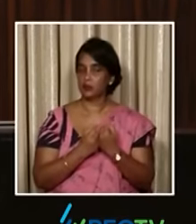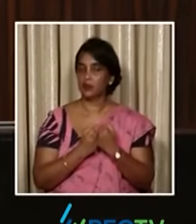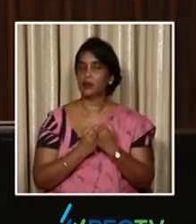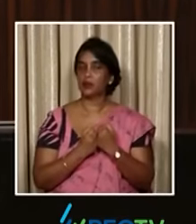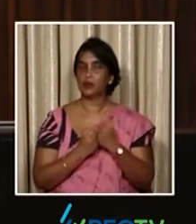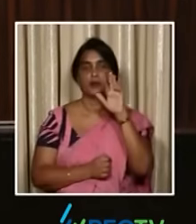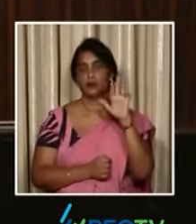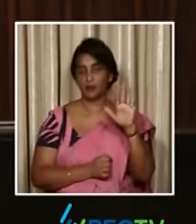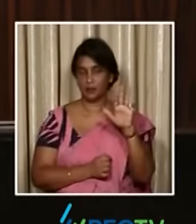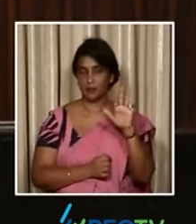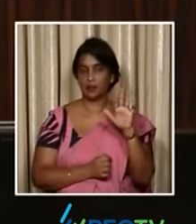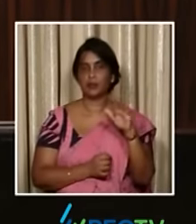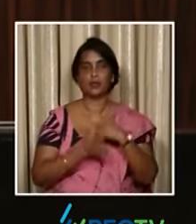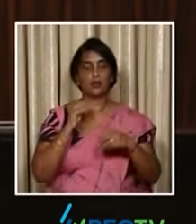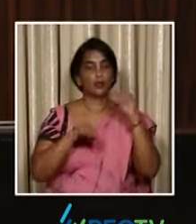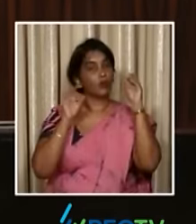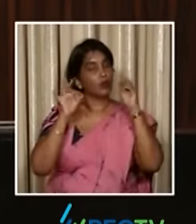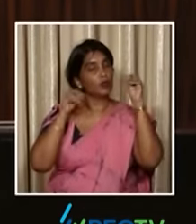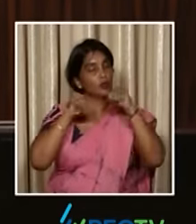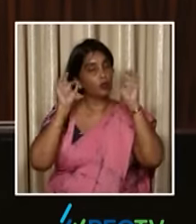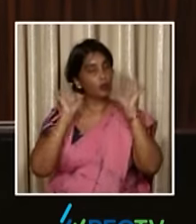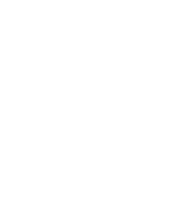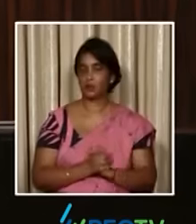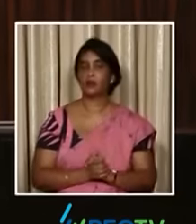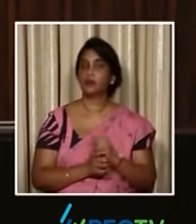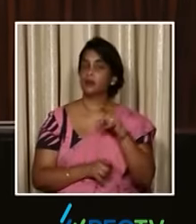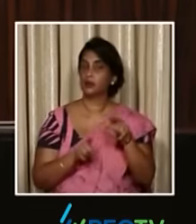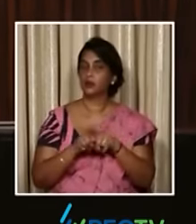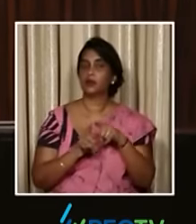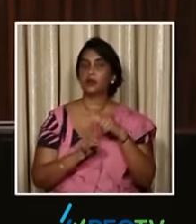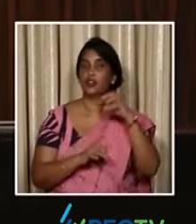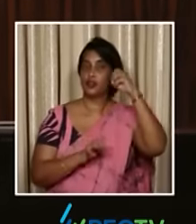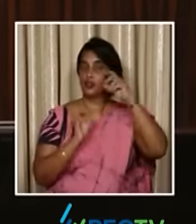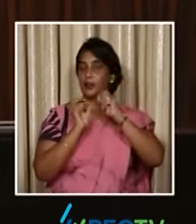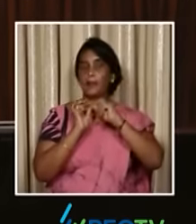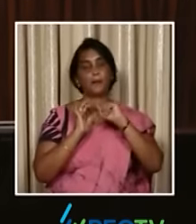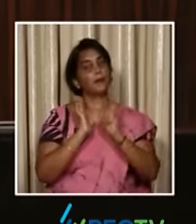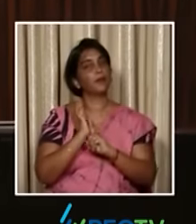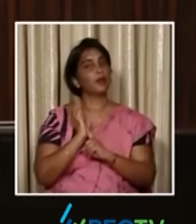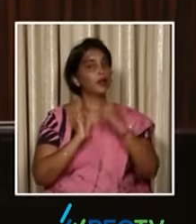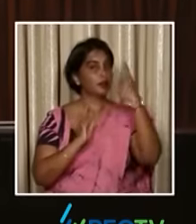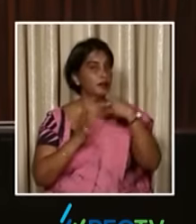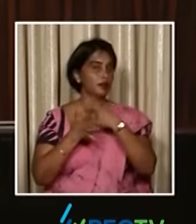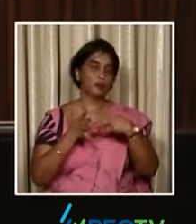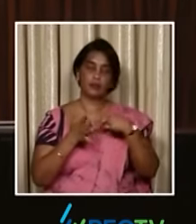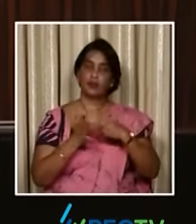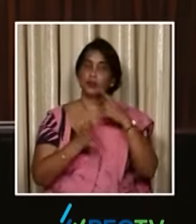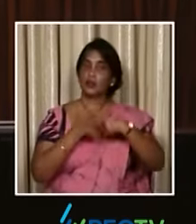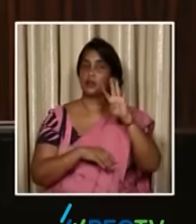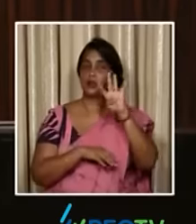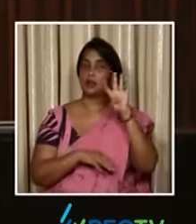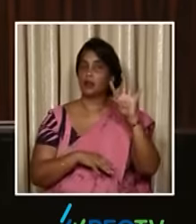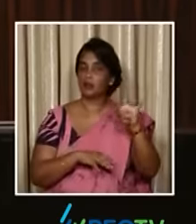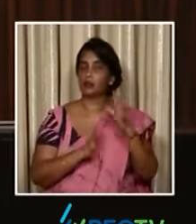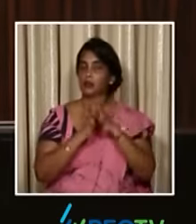සංඛ්‍යාව 59යි, ඡන්දය දීමේ වැලකිලි සංඛ්‍යාව 0යි. ශ්‍රී ලංකා විදුලි බල පනත් කෙටුම්පත දෙවෙනිවර කියවීමේ වැඩි ඡන්ද